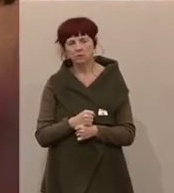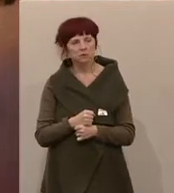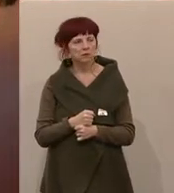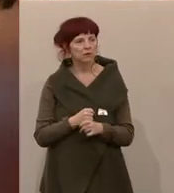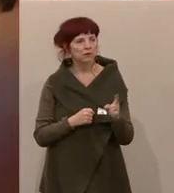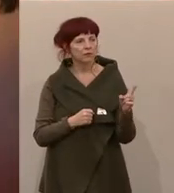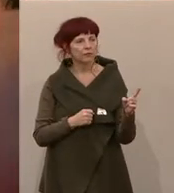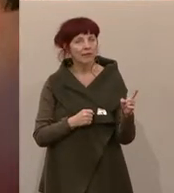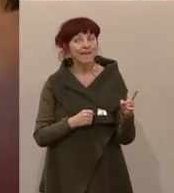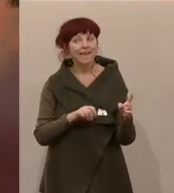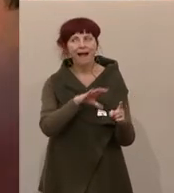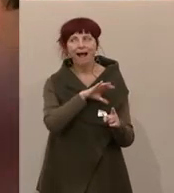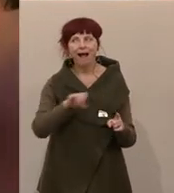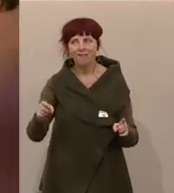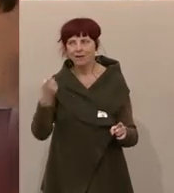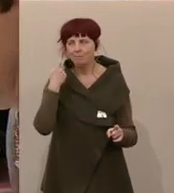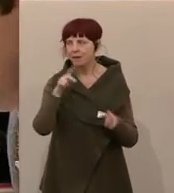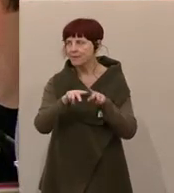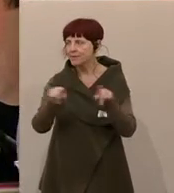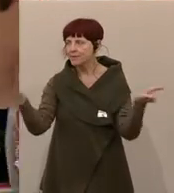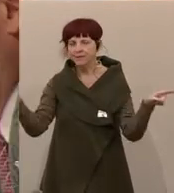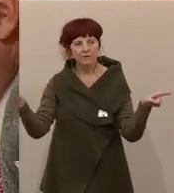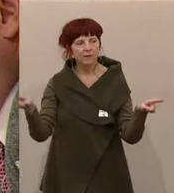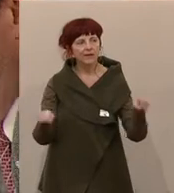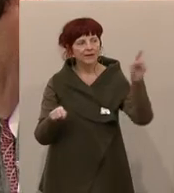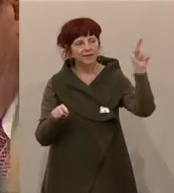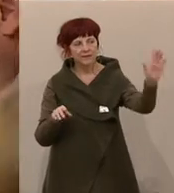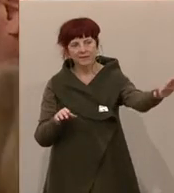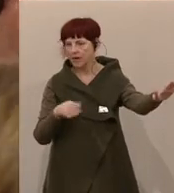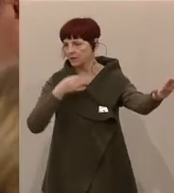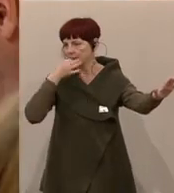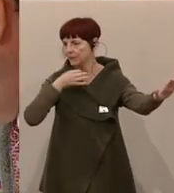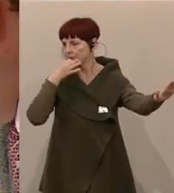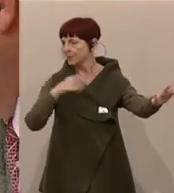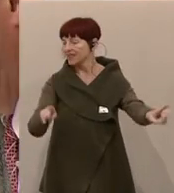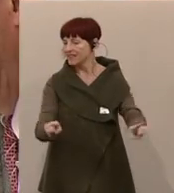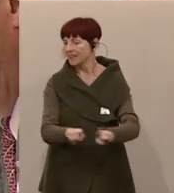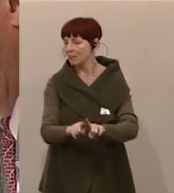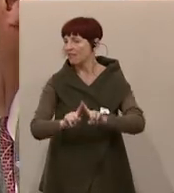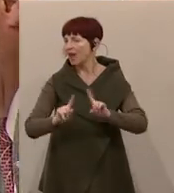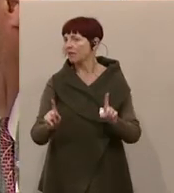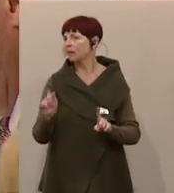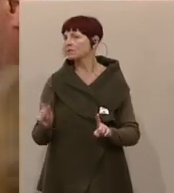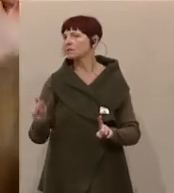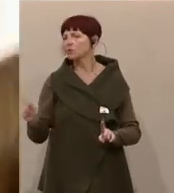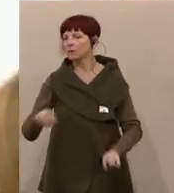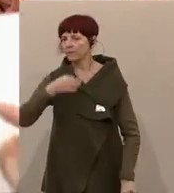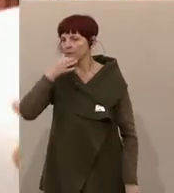Ich appelliere an alle. Er ist am Wort, wie jeder andere auch.